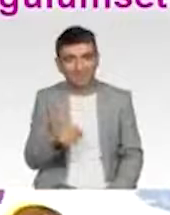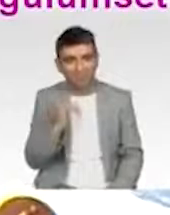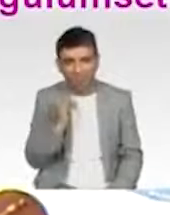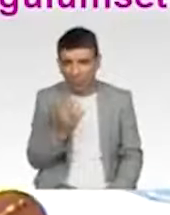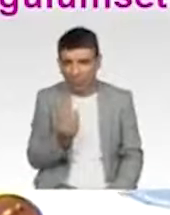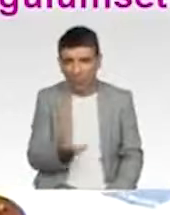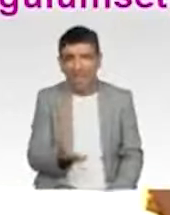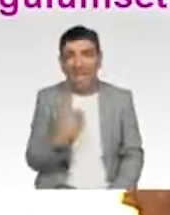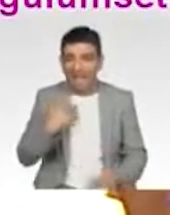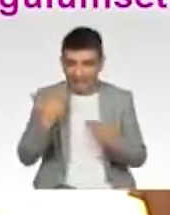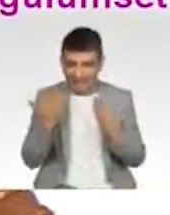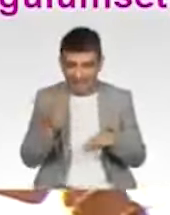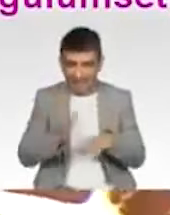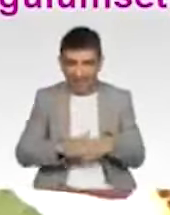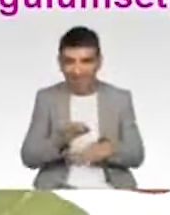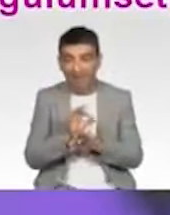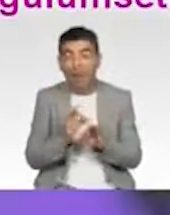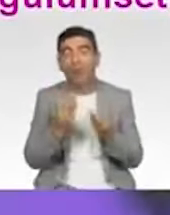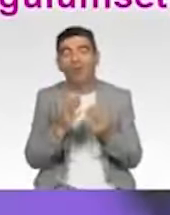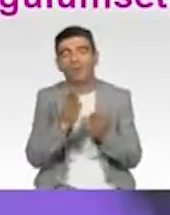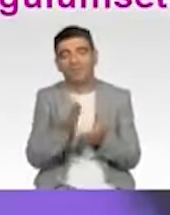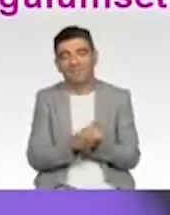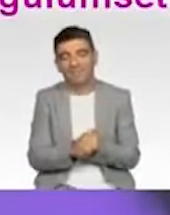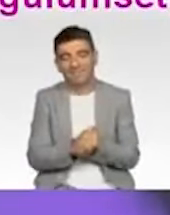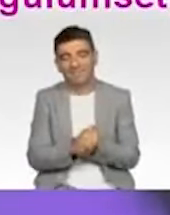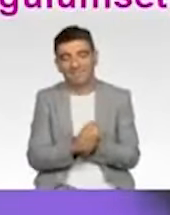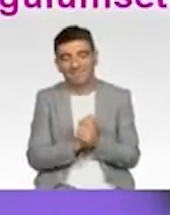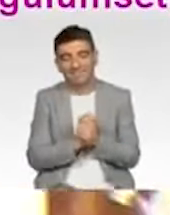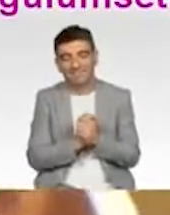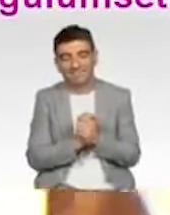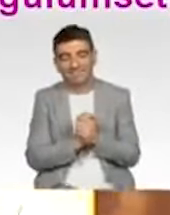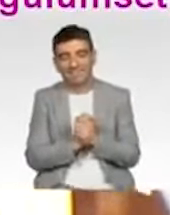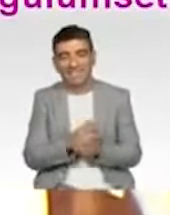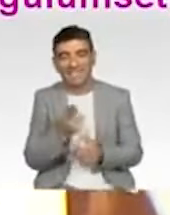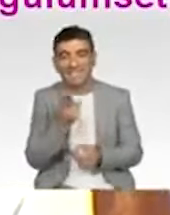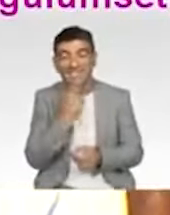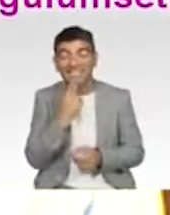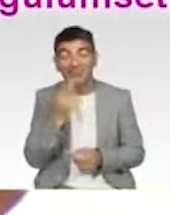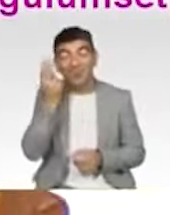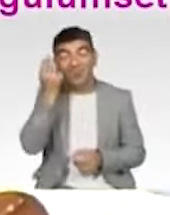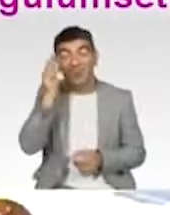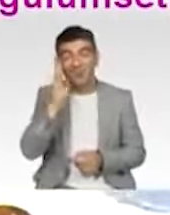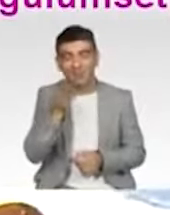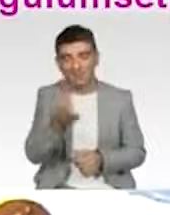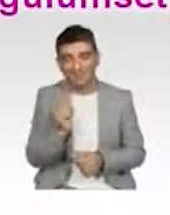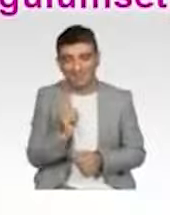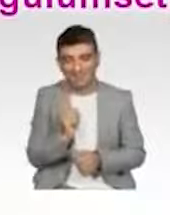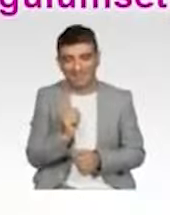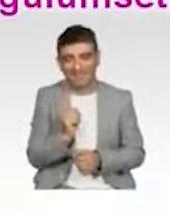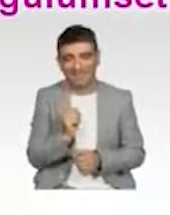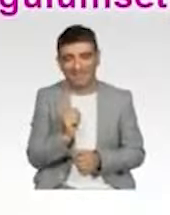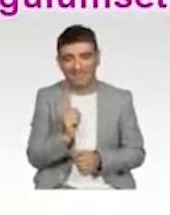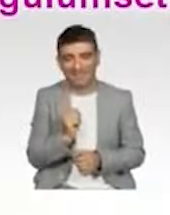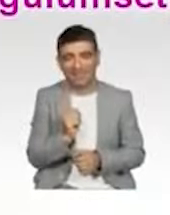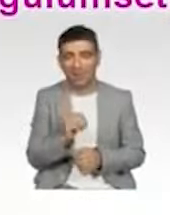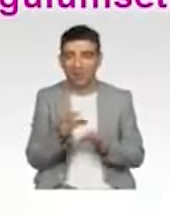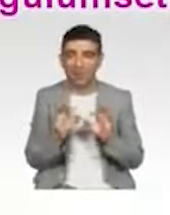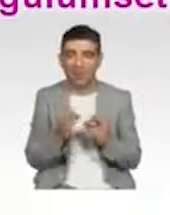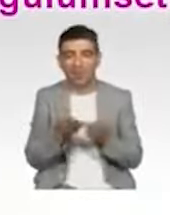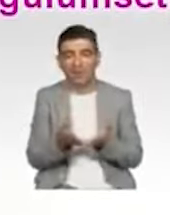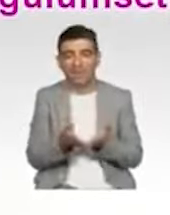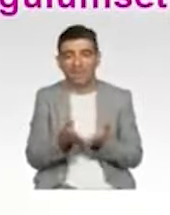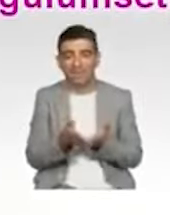yok, ettim. Etmedi. Ettim aslında. Ya etmedi. Yani, kadınlar unutmaz. Şöyle, unutmaz kadınlar. Aynen. Yani böyle işte